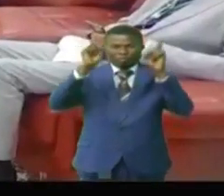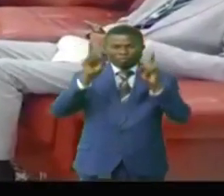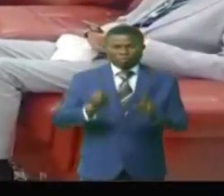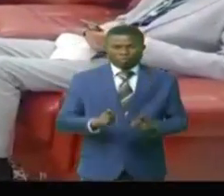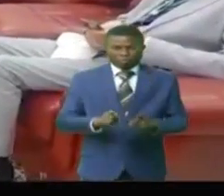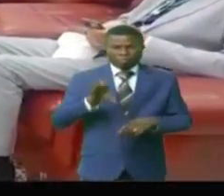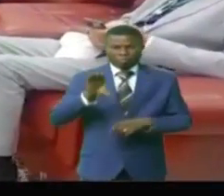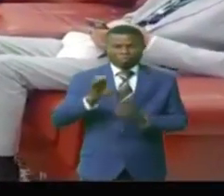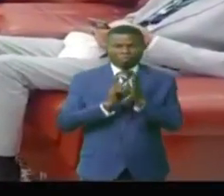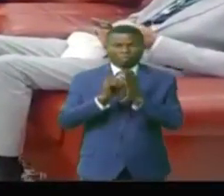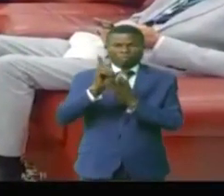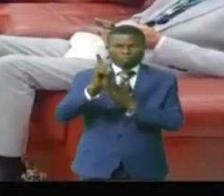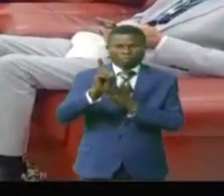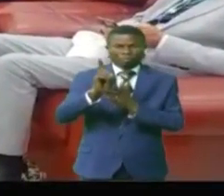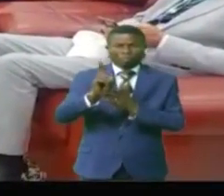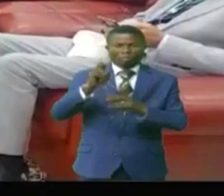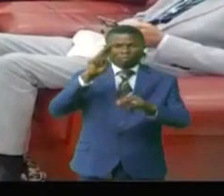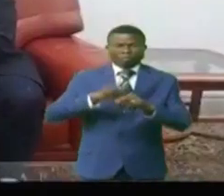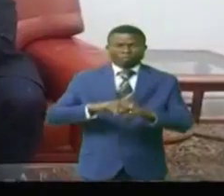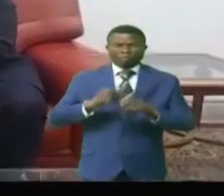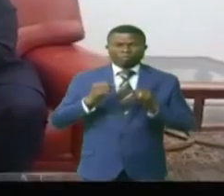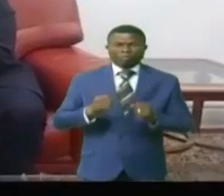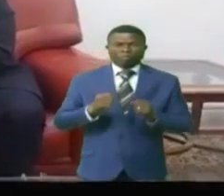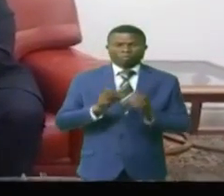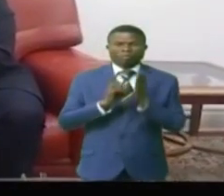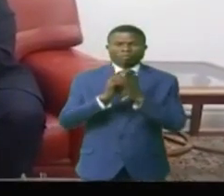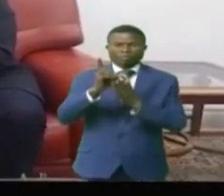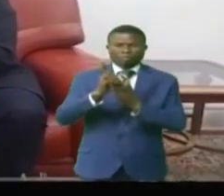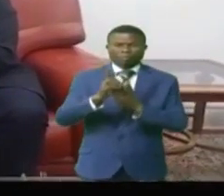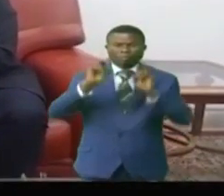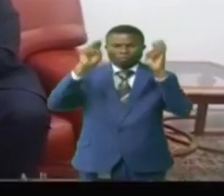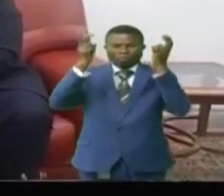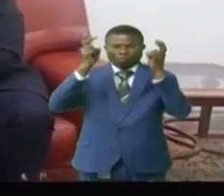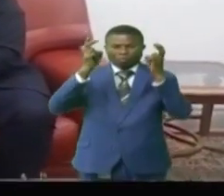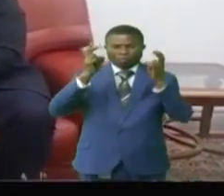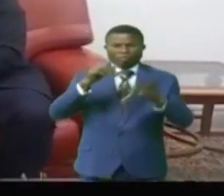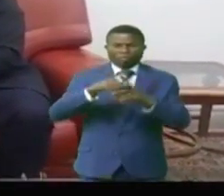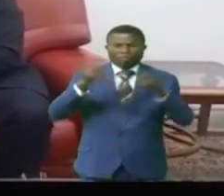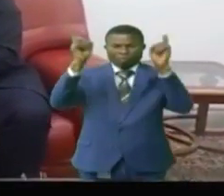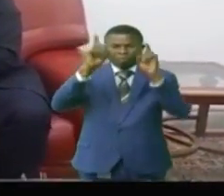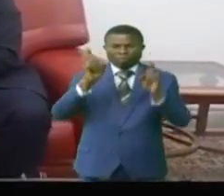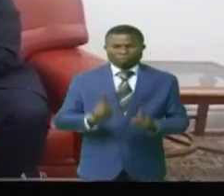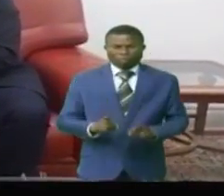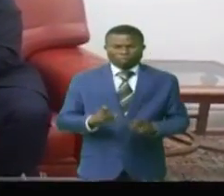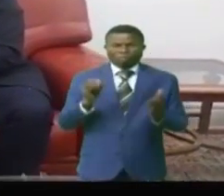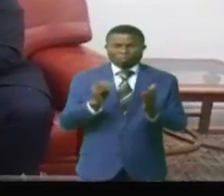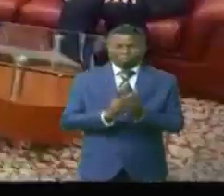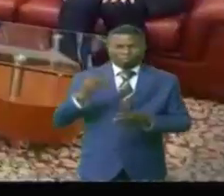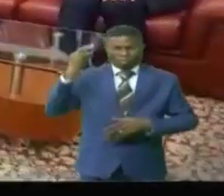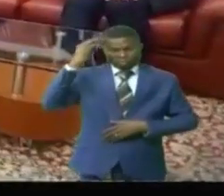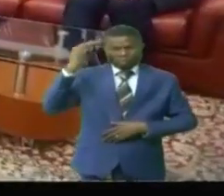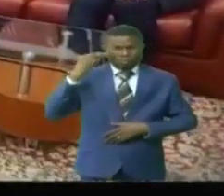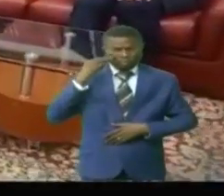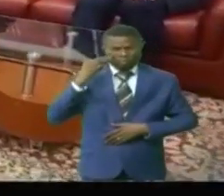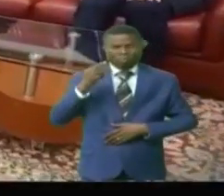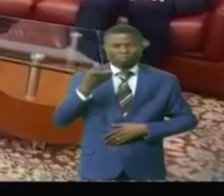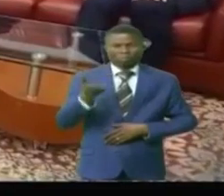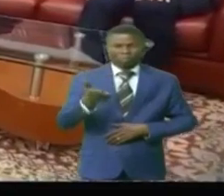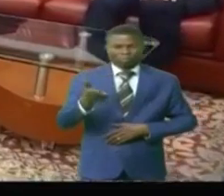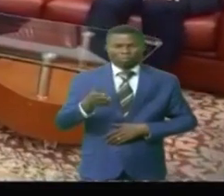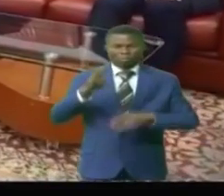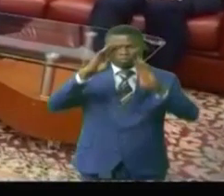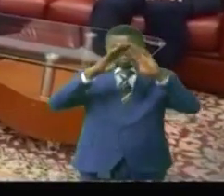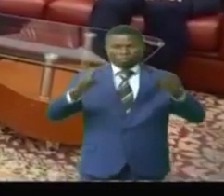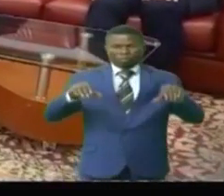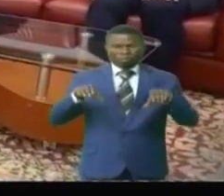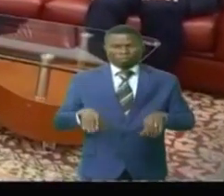de développement pour un logement durable et un développement urbain en Afrique. Mouma propice également pour les patrons des villes et des habitants en